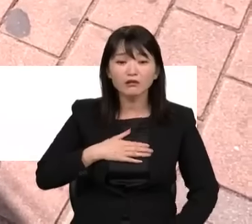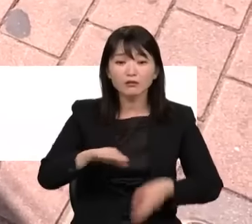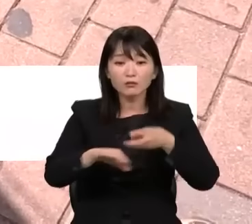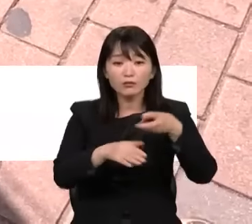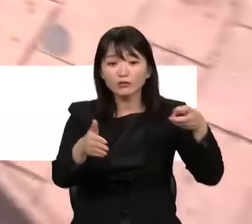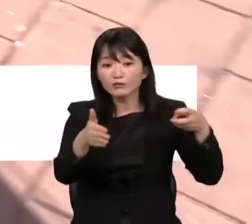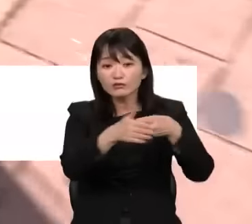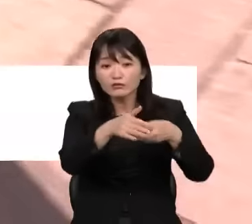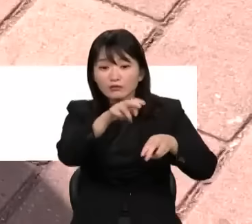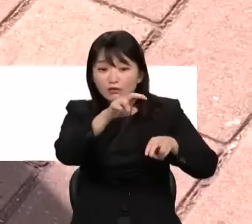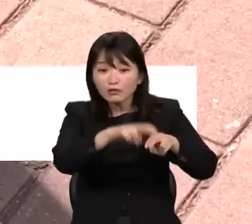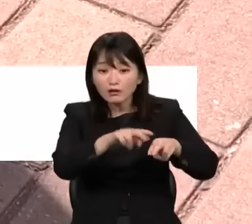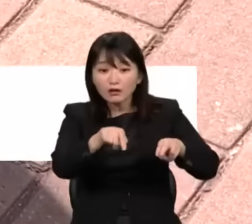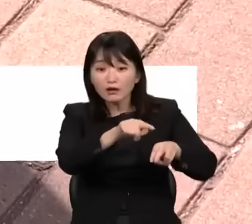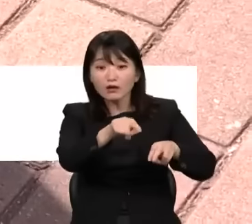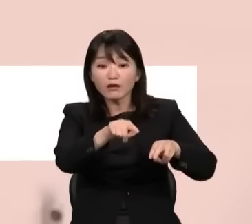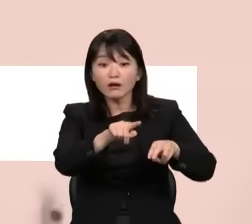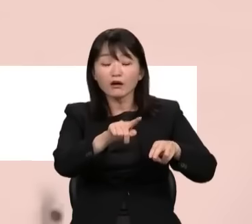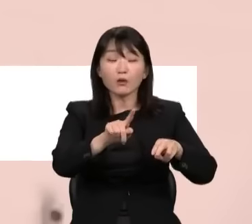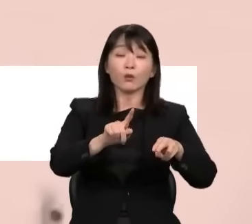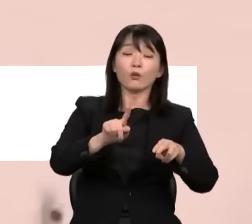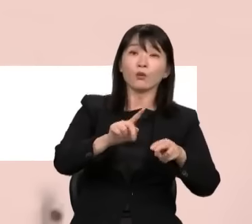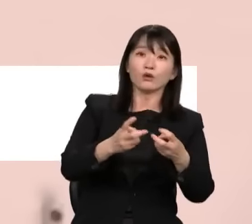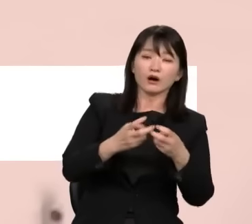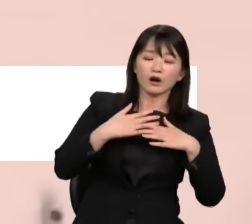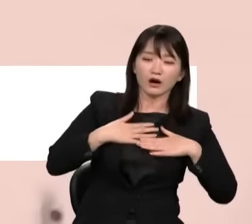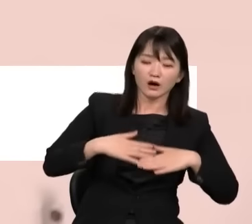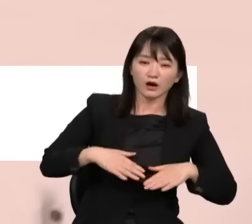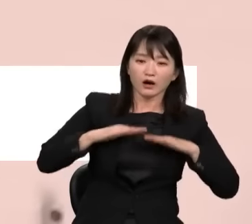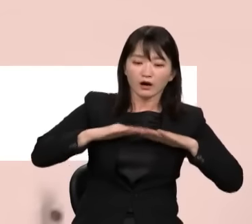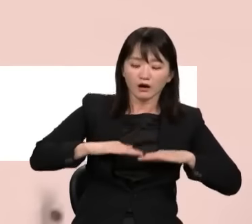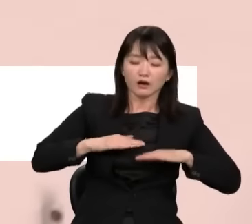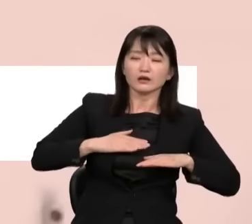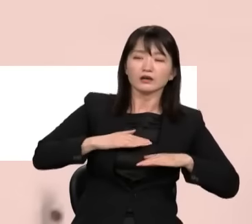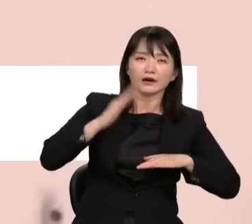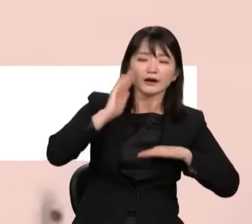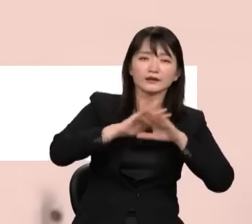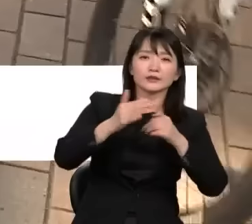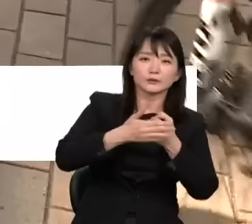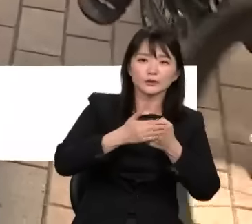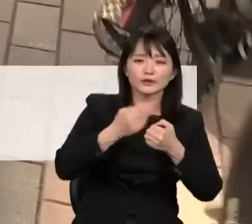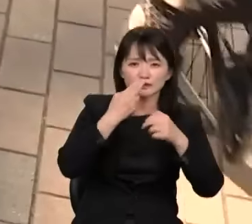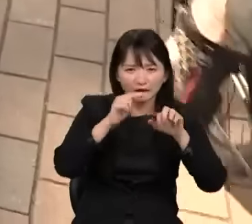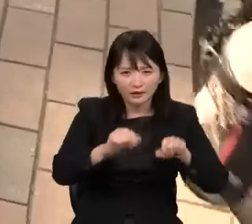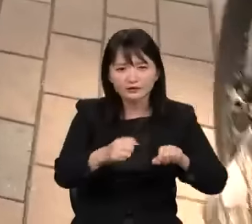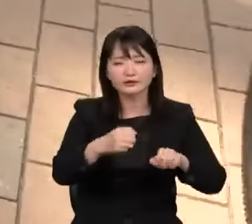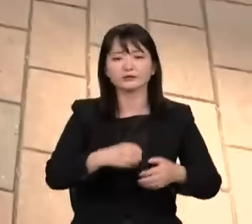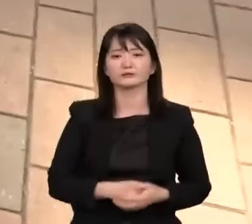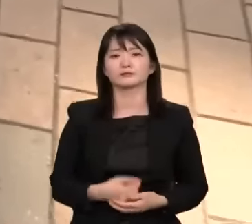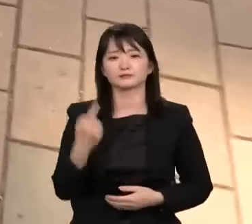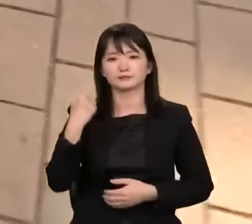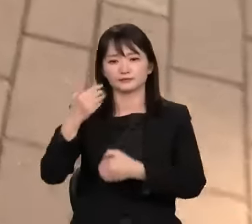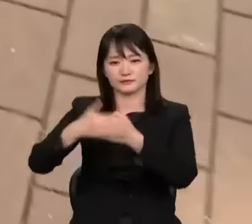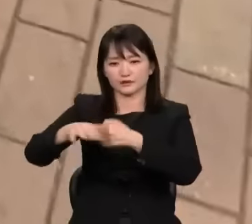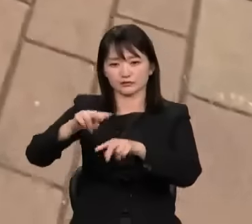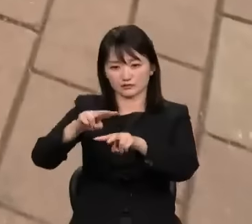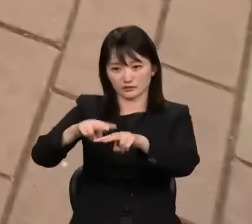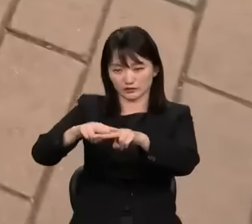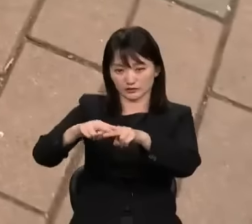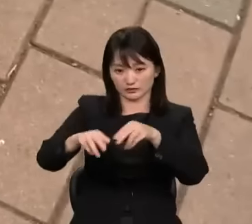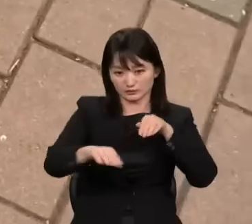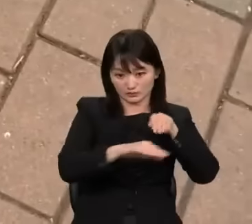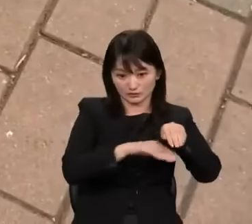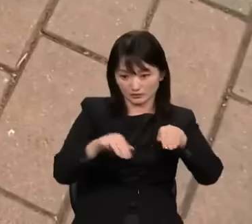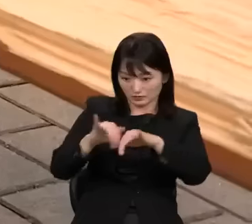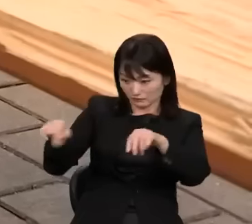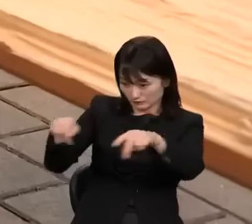계셨는데 그분들이 내가 천운으로 살았다면서. 어제 낮 대구 한 사거리에서 승용차가